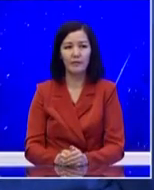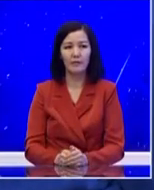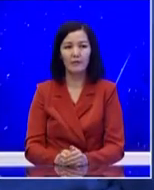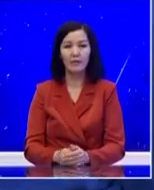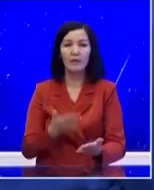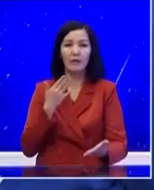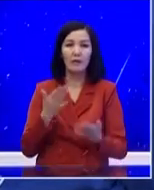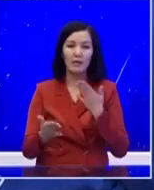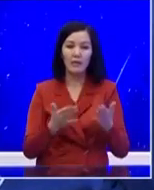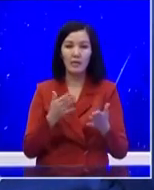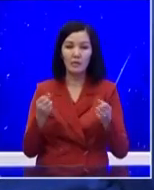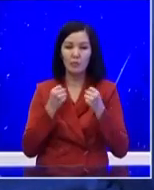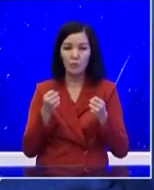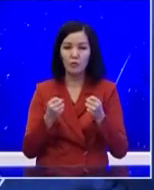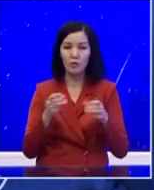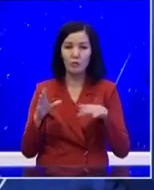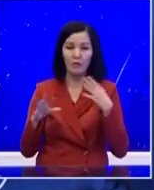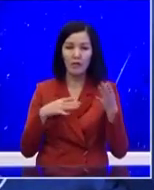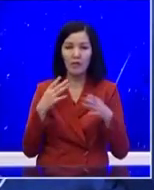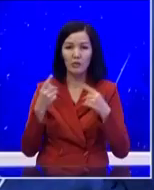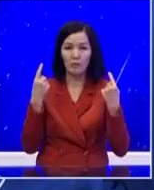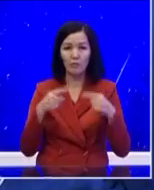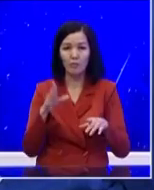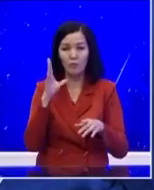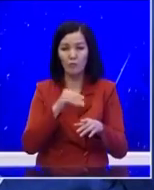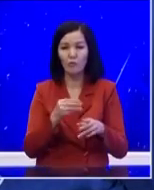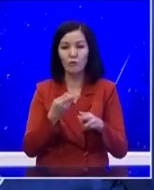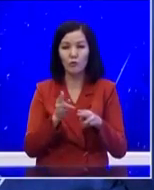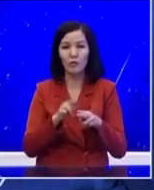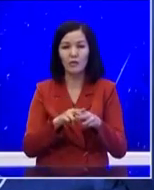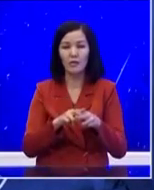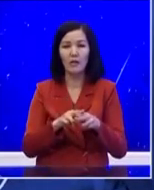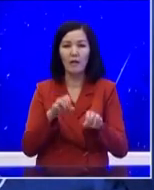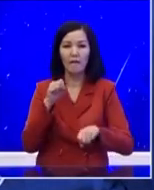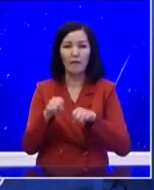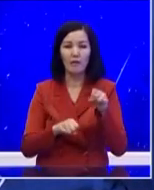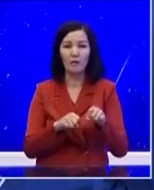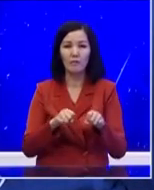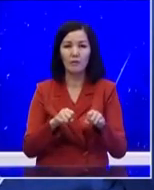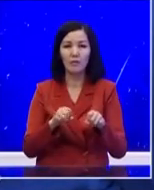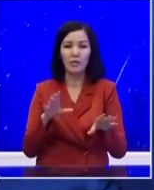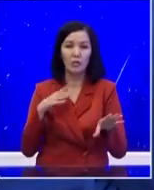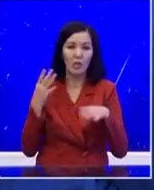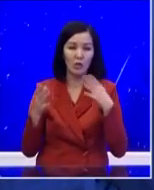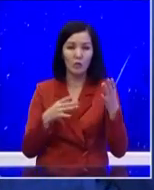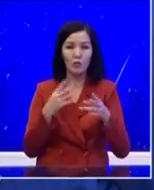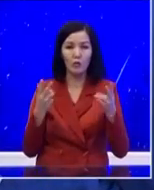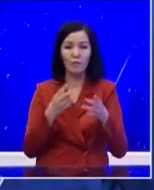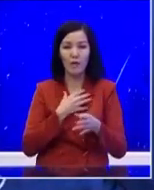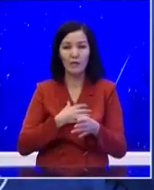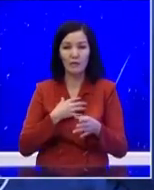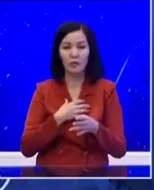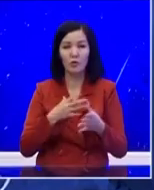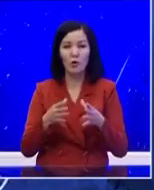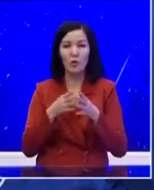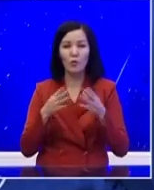Егер спортшы бір күн дайындығы өткізбесе, бабынан тайып кетуі мүмкін. Сондықтан біз үнемі велошабандоздарға жаттығудың маңызы зор екенін айтамыз. Көктемде